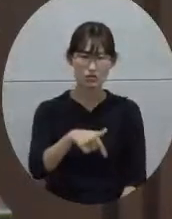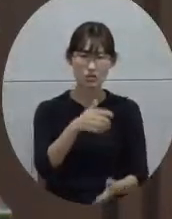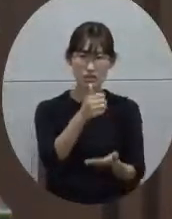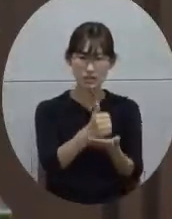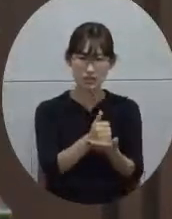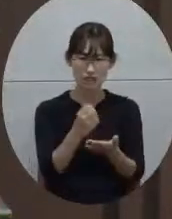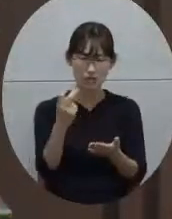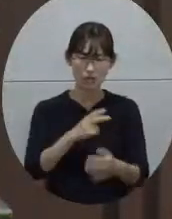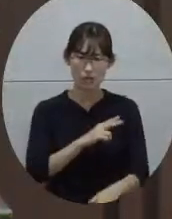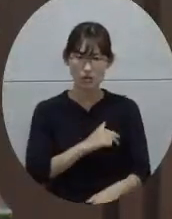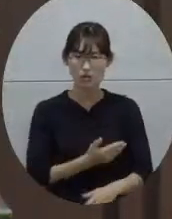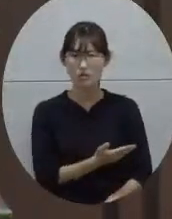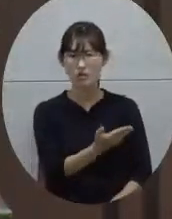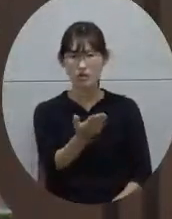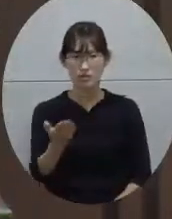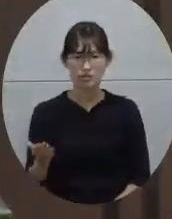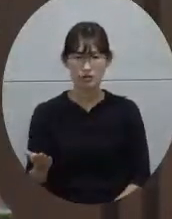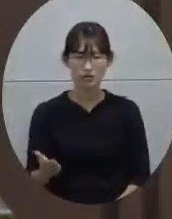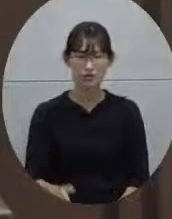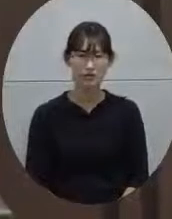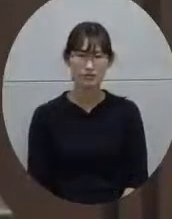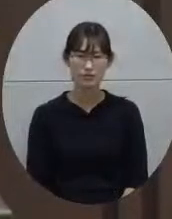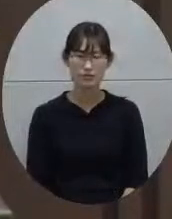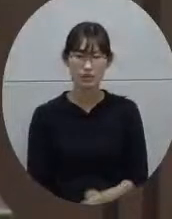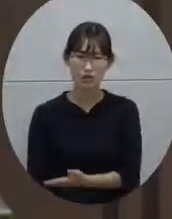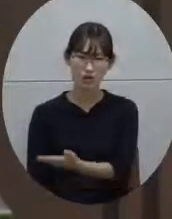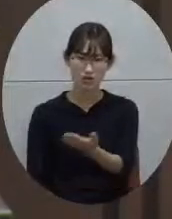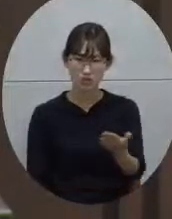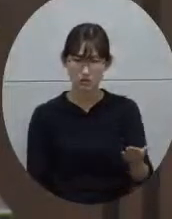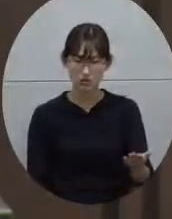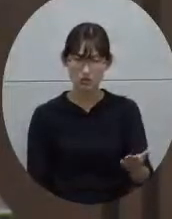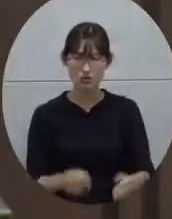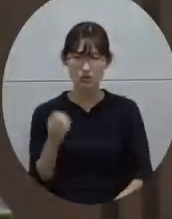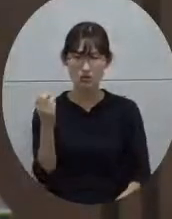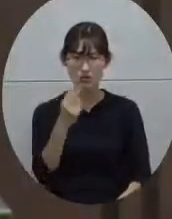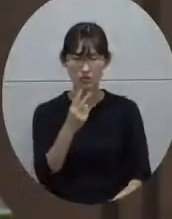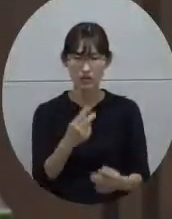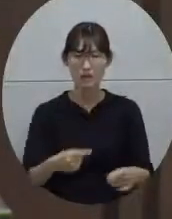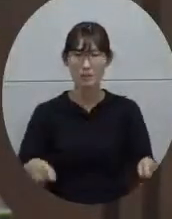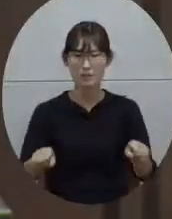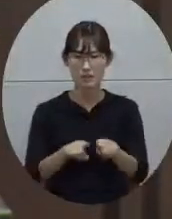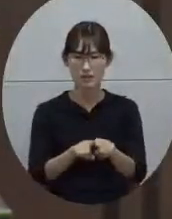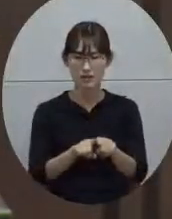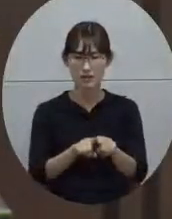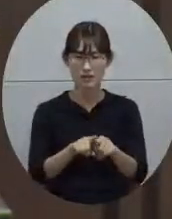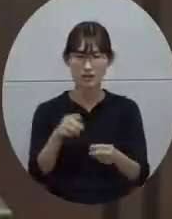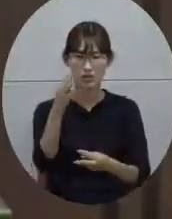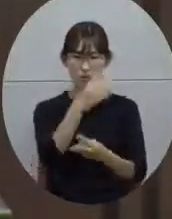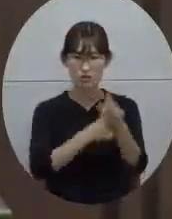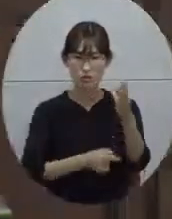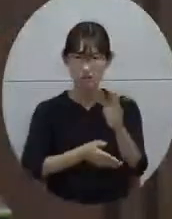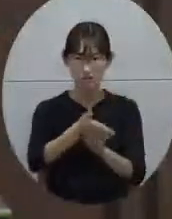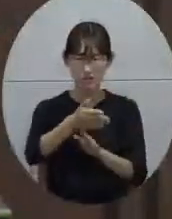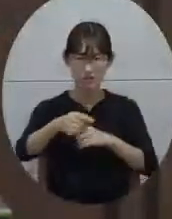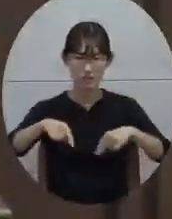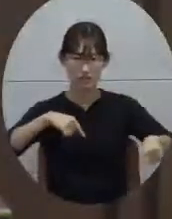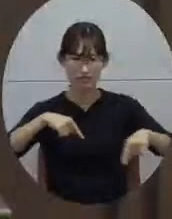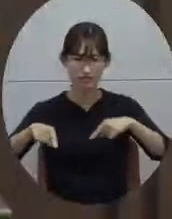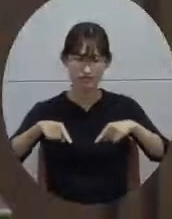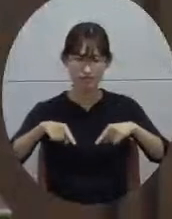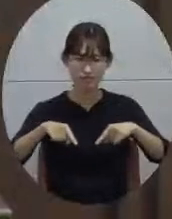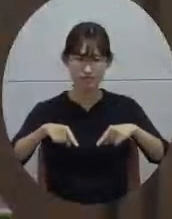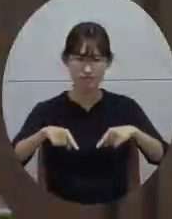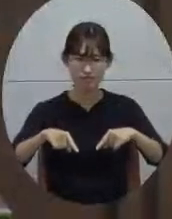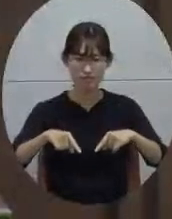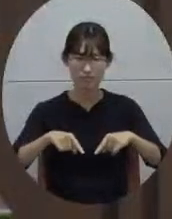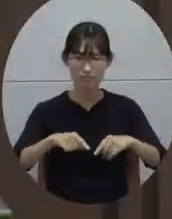의원님 여러분. 의원님 여러분과 청주시정을 함께하게 되어 반갑고 기쁘게